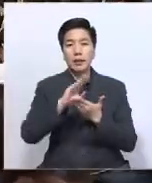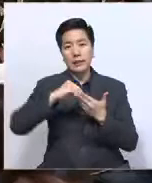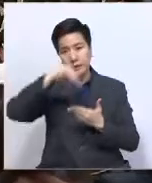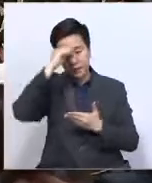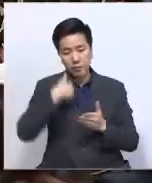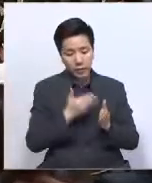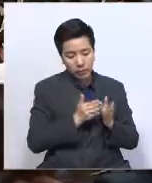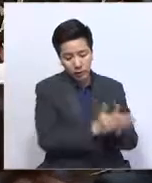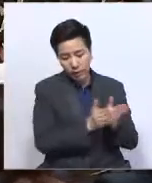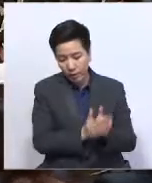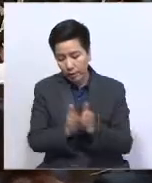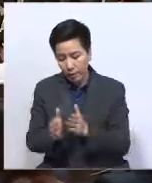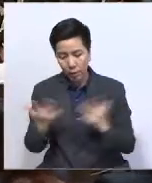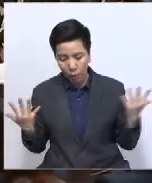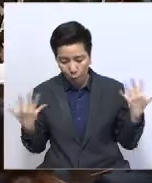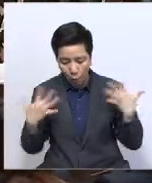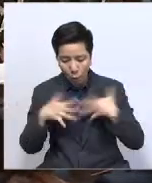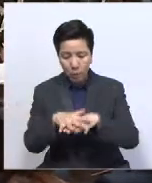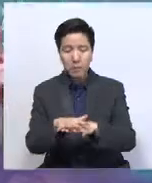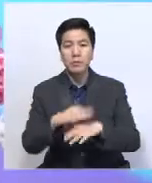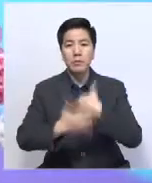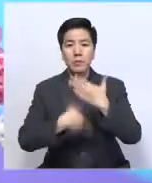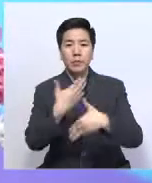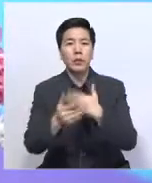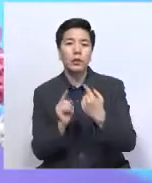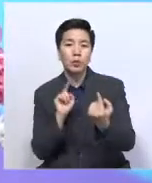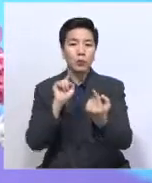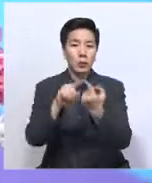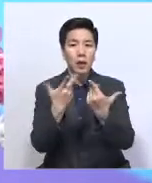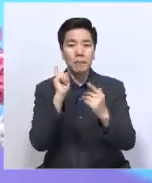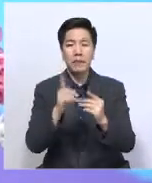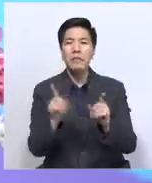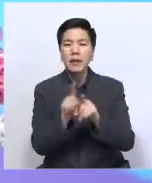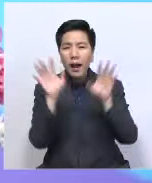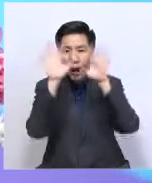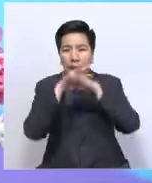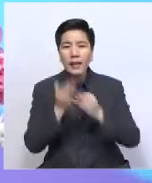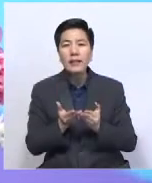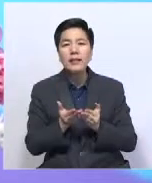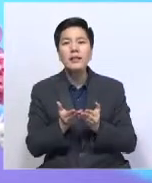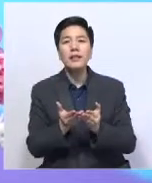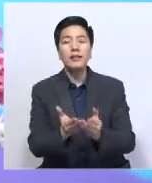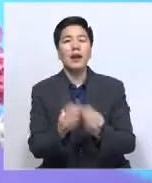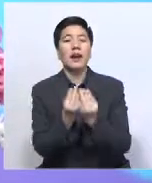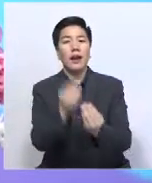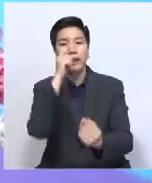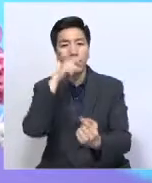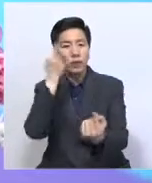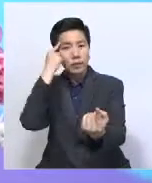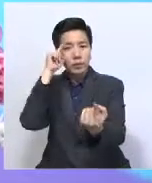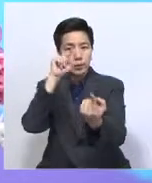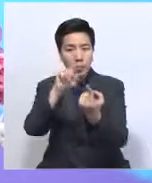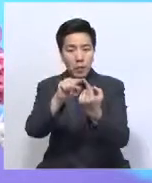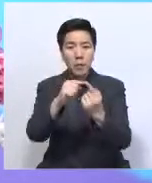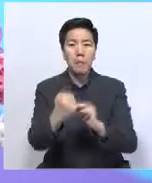ายภาคธุรกิจเอกชนร่วมมือกันไปด้วยกันประชาสังคมเป็นกระบวนเรือนะที่จะนำพาประเทศไทยไปสู่วิสัยทัศน์มั่น